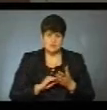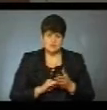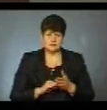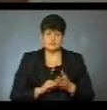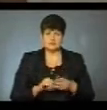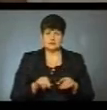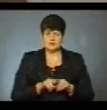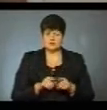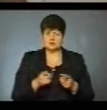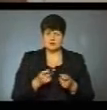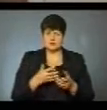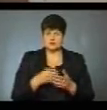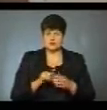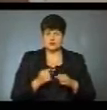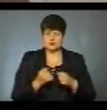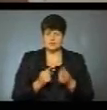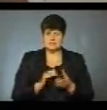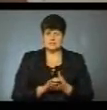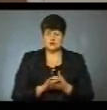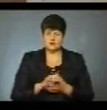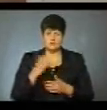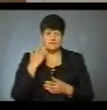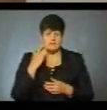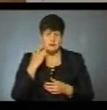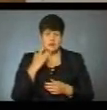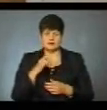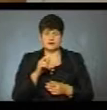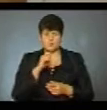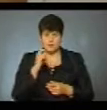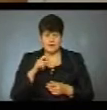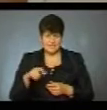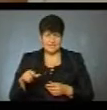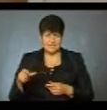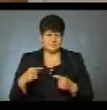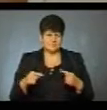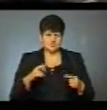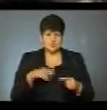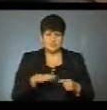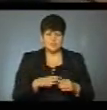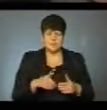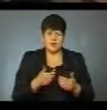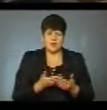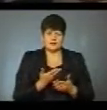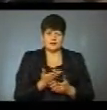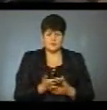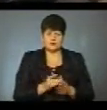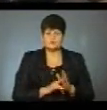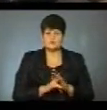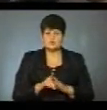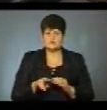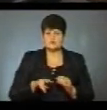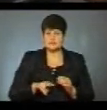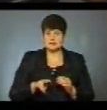і також залучила своїх друзів і знайомих в Америці, українців, в інших країнах, порадила їм. Розпочався